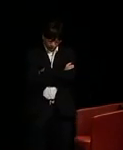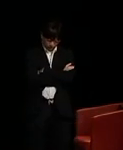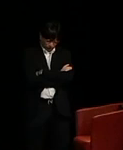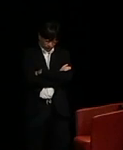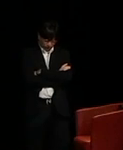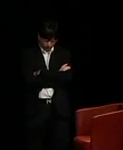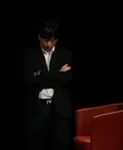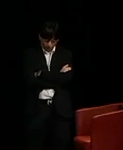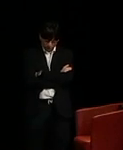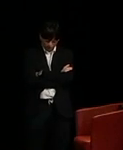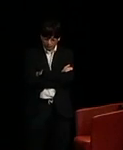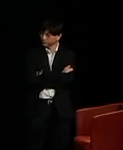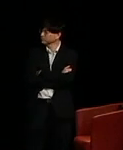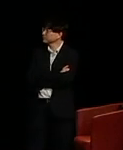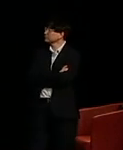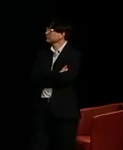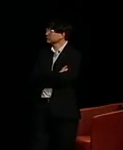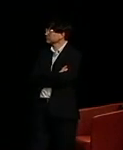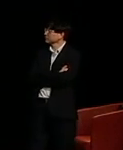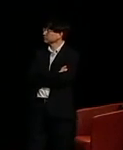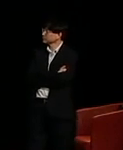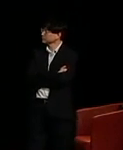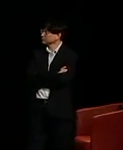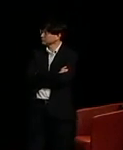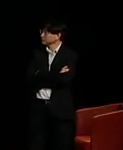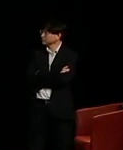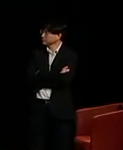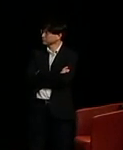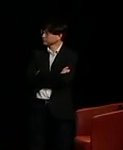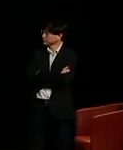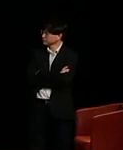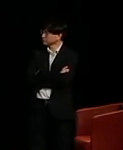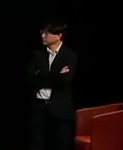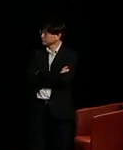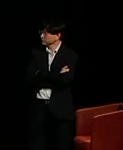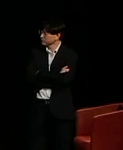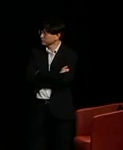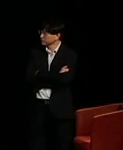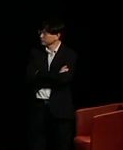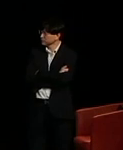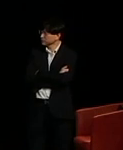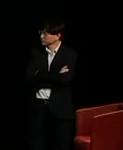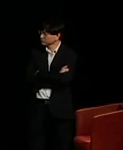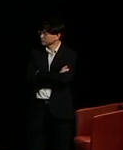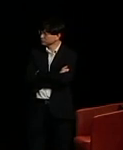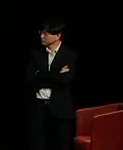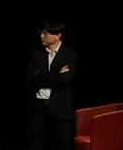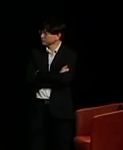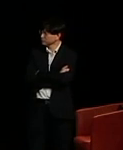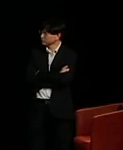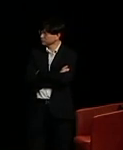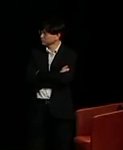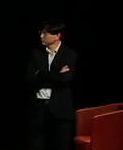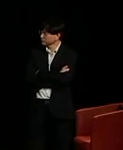caldo Ci sono tanti che vorrebbero intervenire Adesso magari fare delle domande curiosità e così rimandiamo a dopo